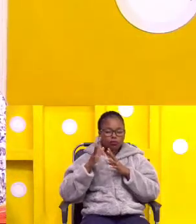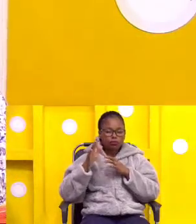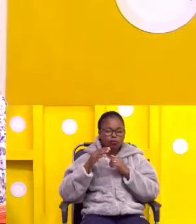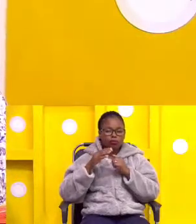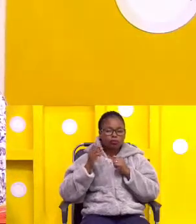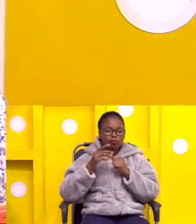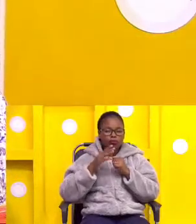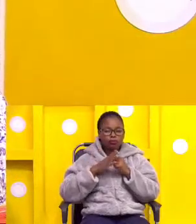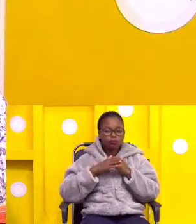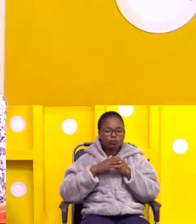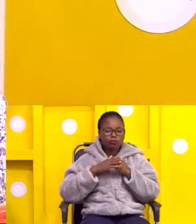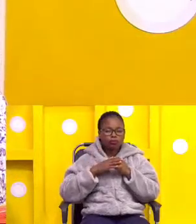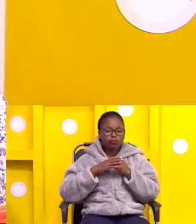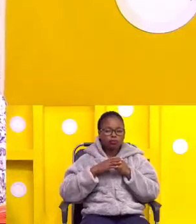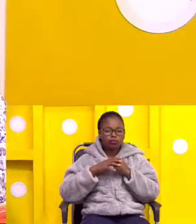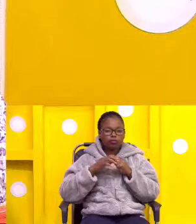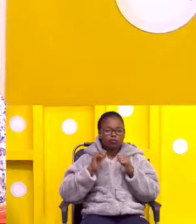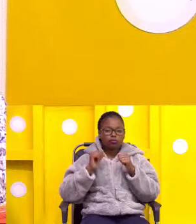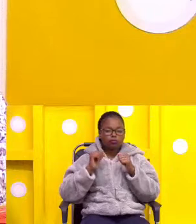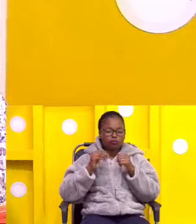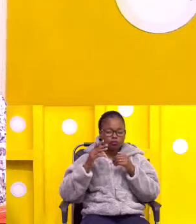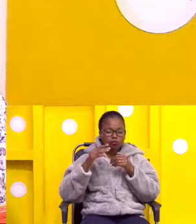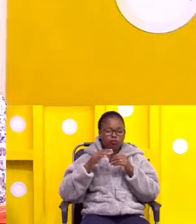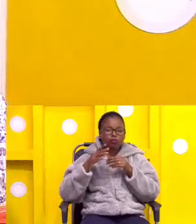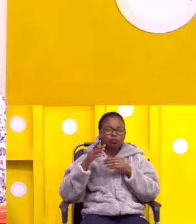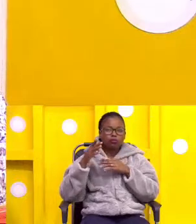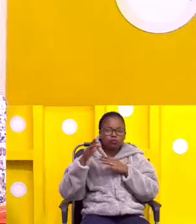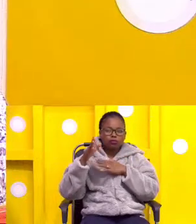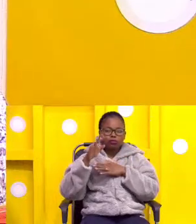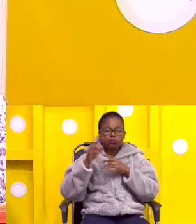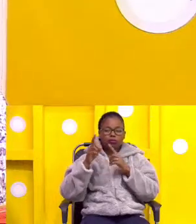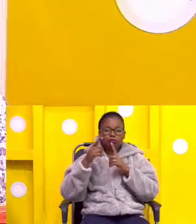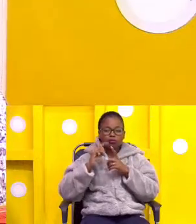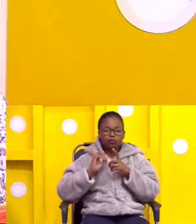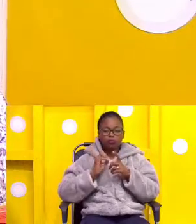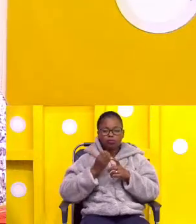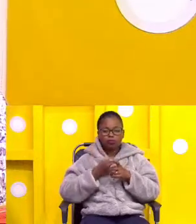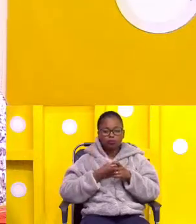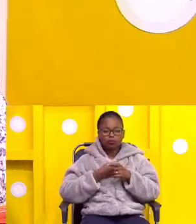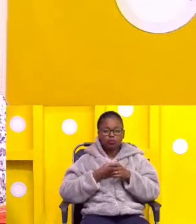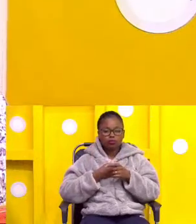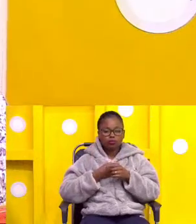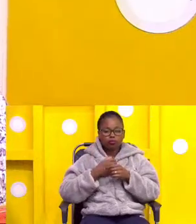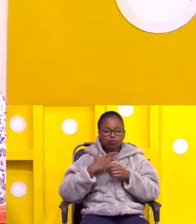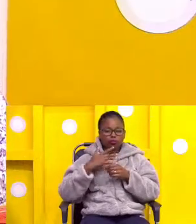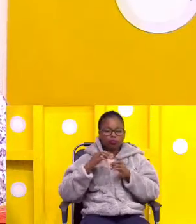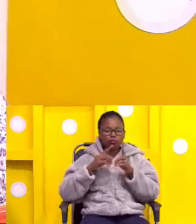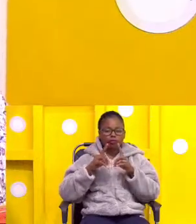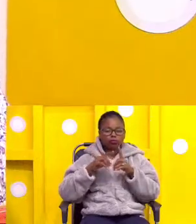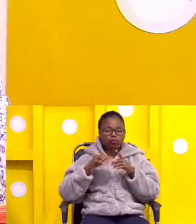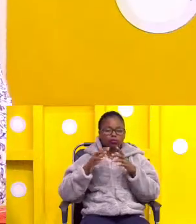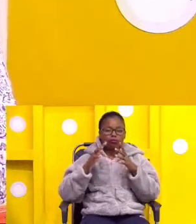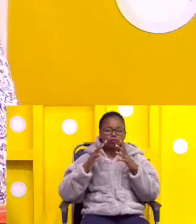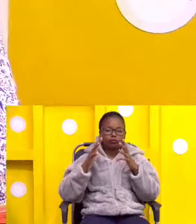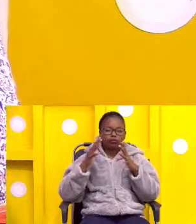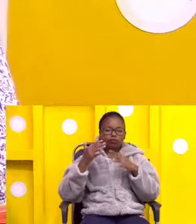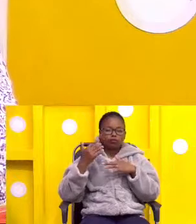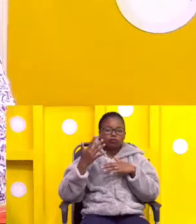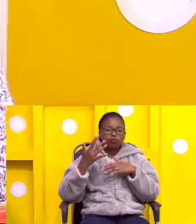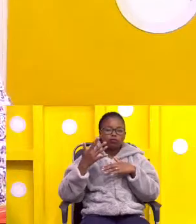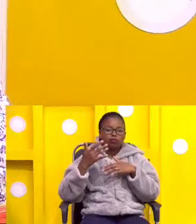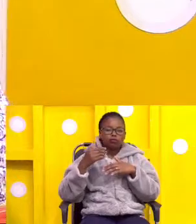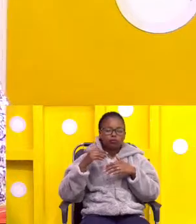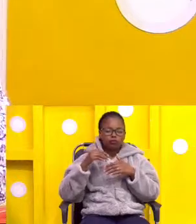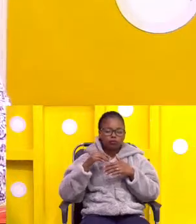oku, na nejo ikai wito niyago tohota nera, na agai wito niyago ikama odomanane. Tuwe